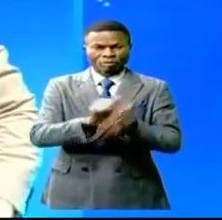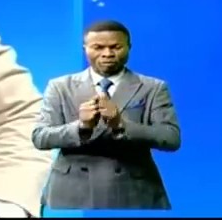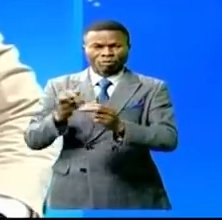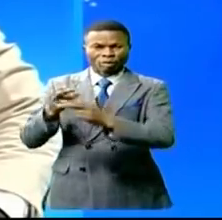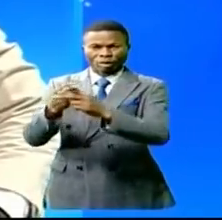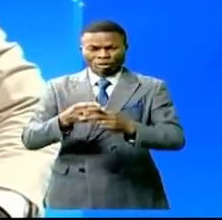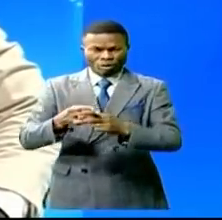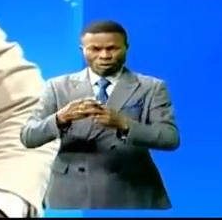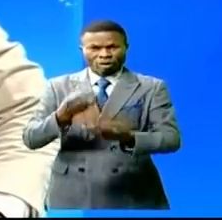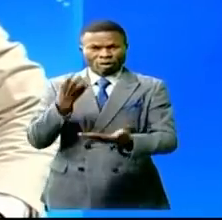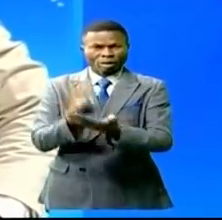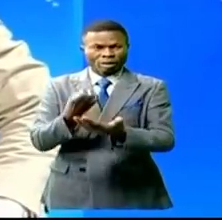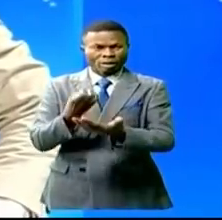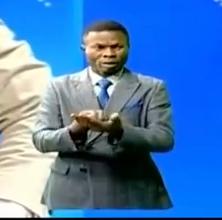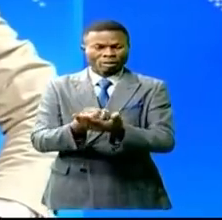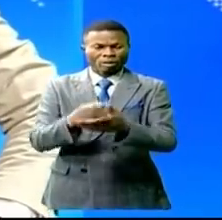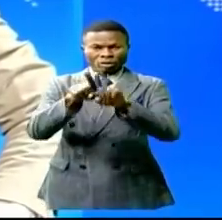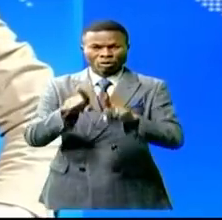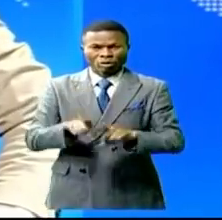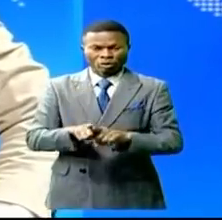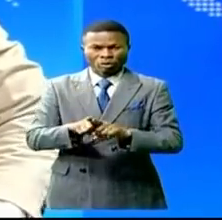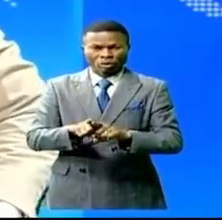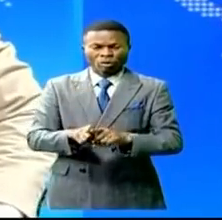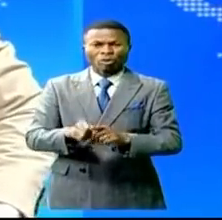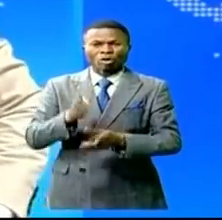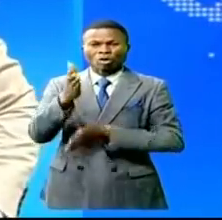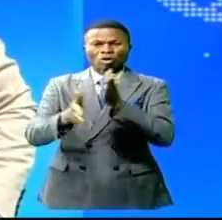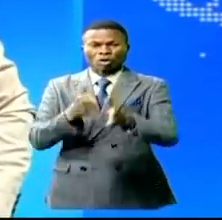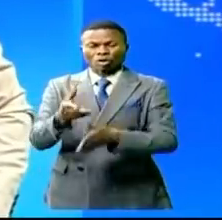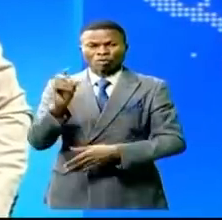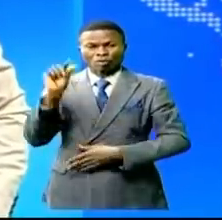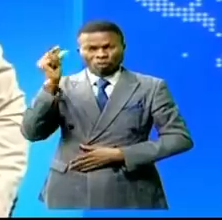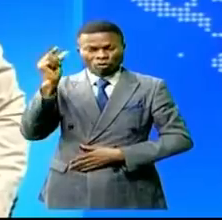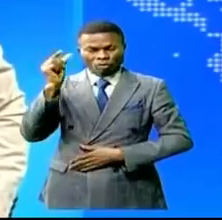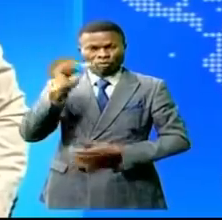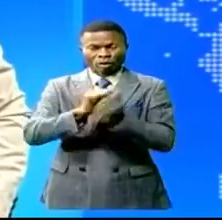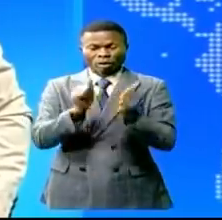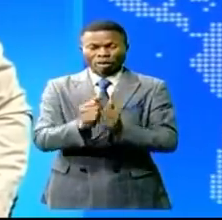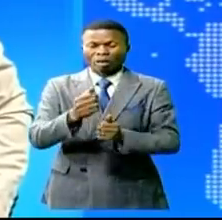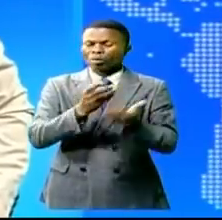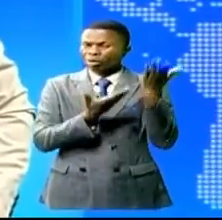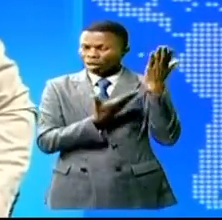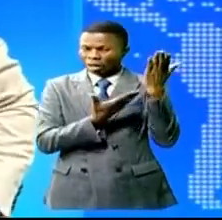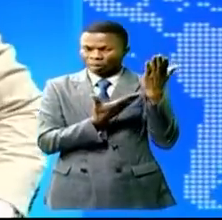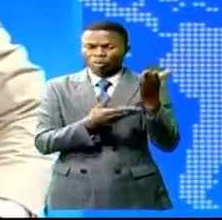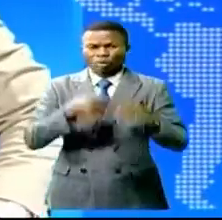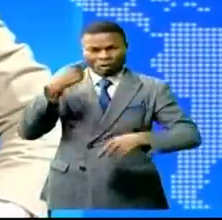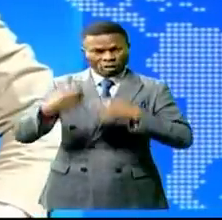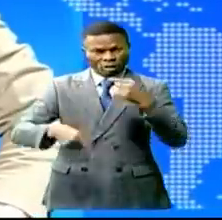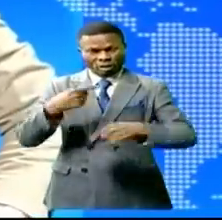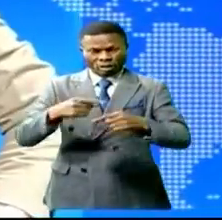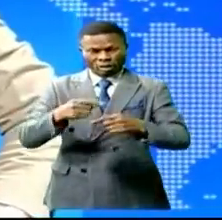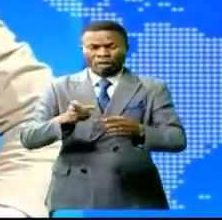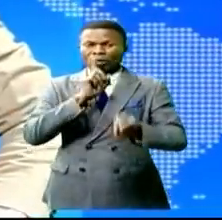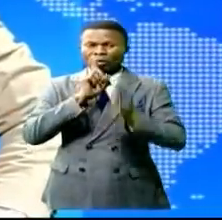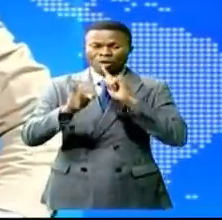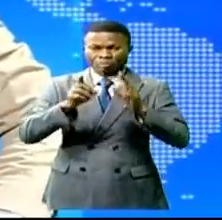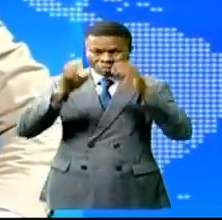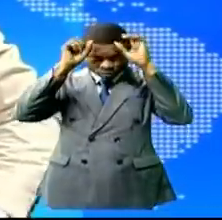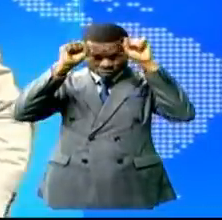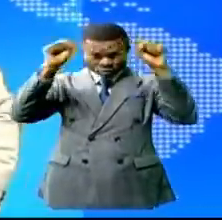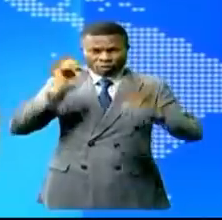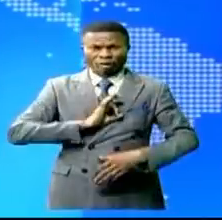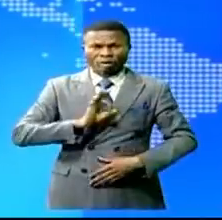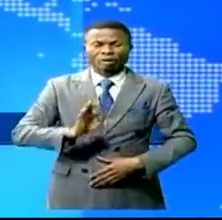économique et la fraude minière sont les points débattus au cours de l'entretien que le président de la